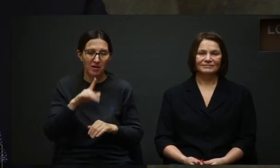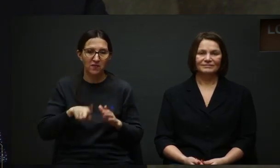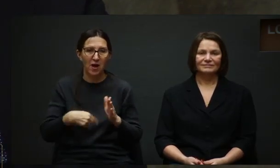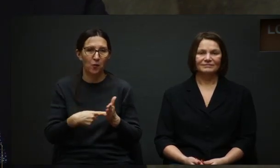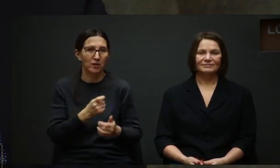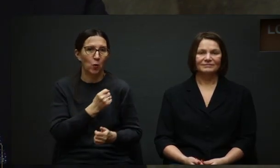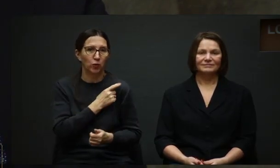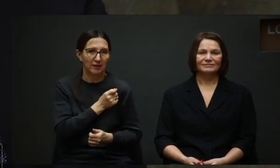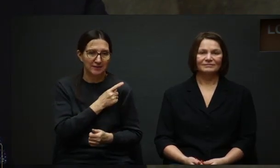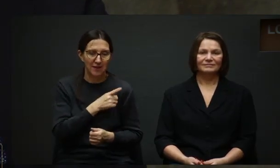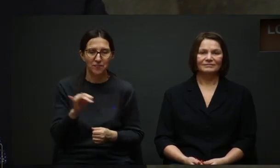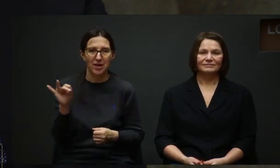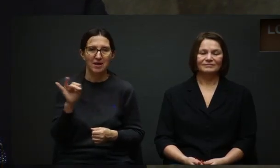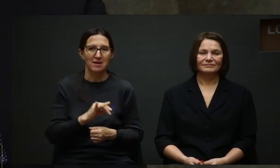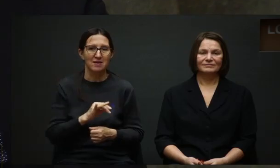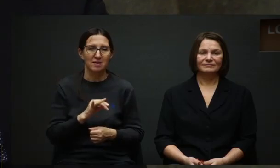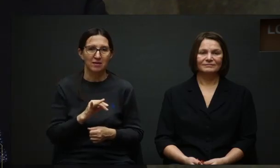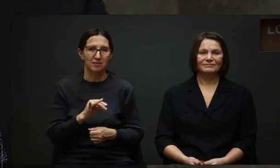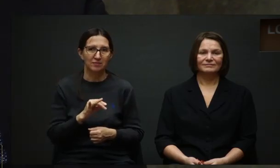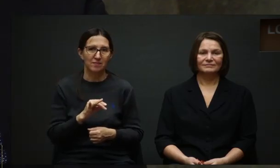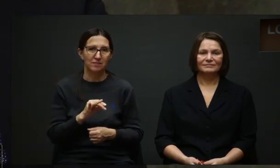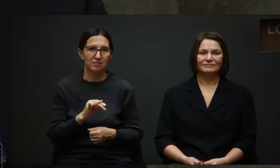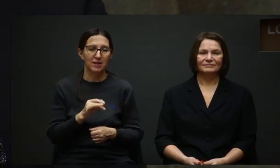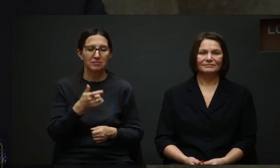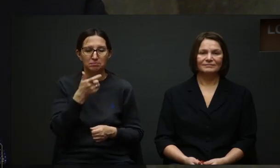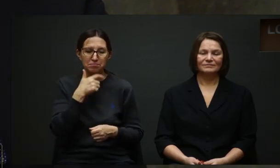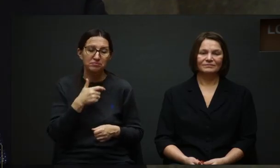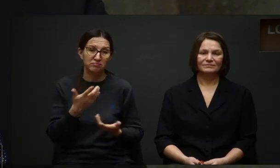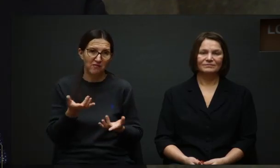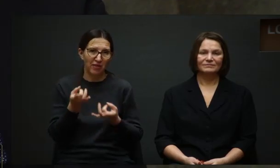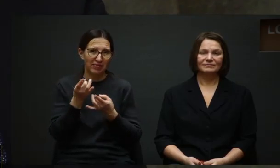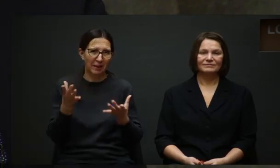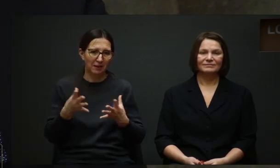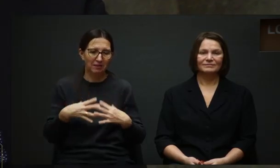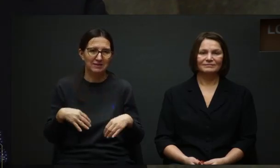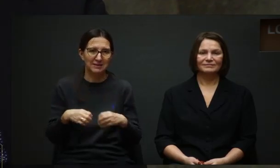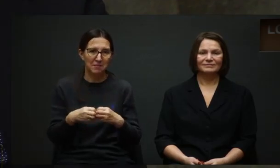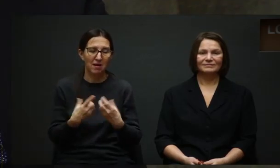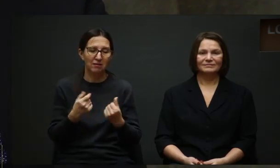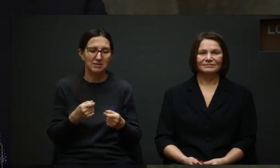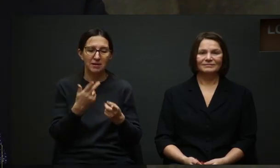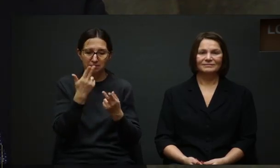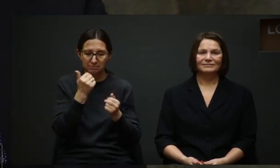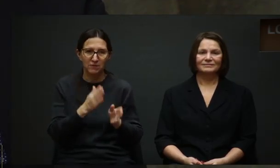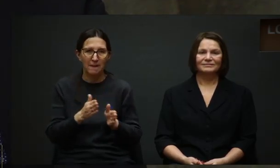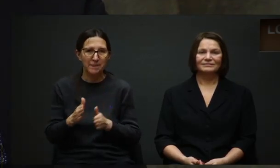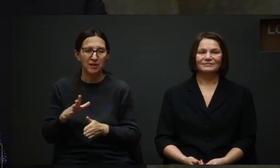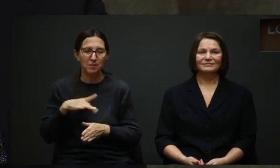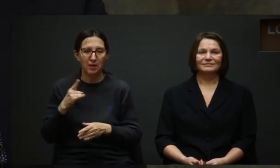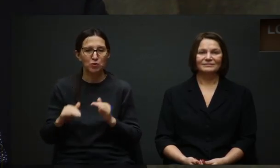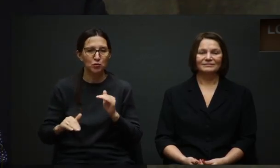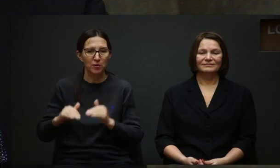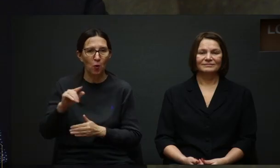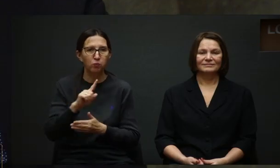Одессе, и просто в интеллигентной семье, где принято было, чтобы ребенок обязательно ходил в